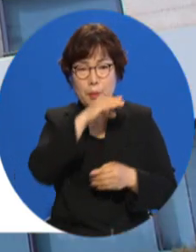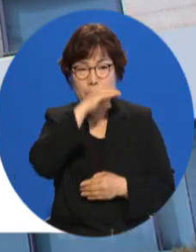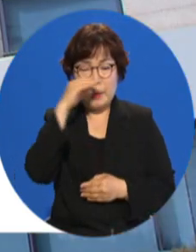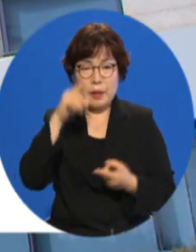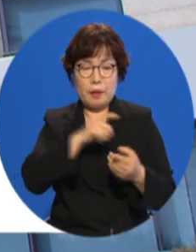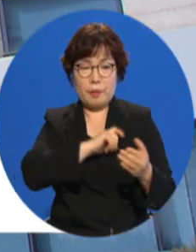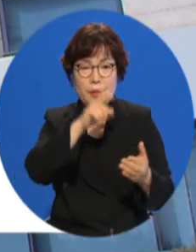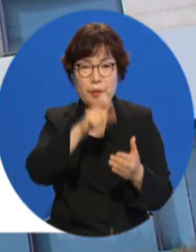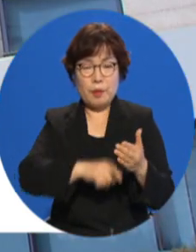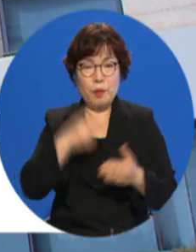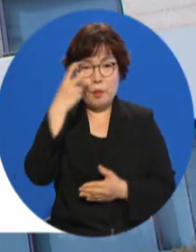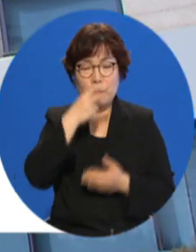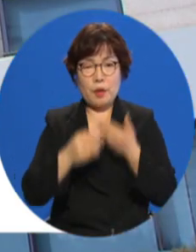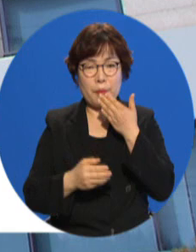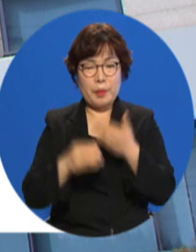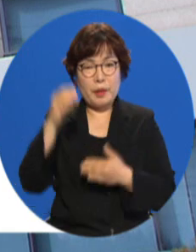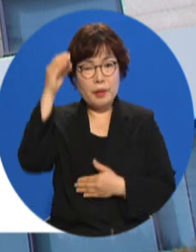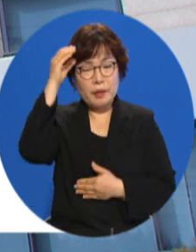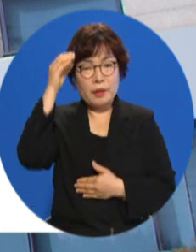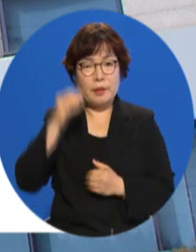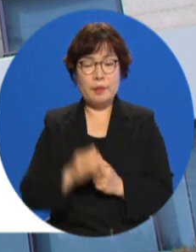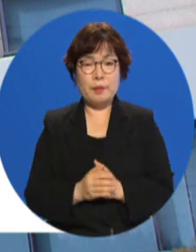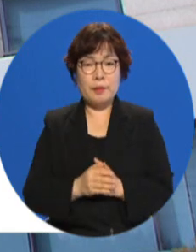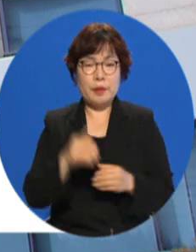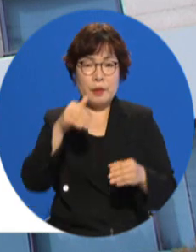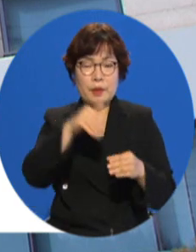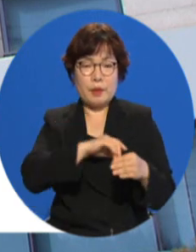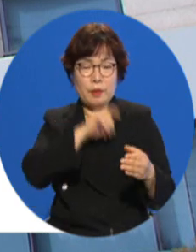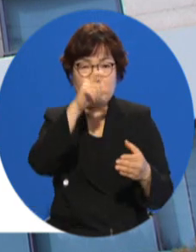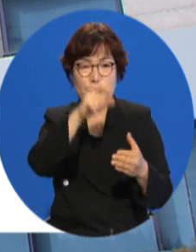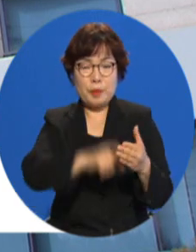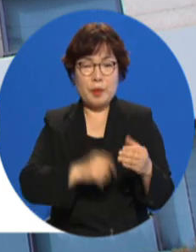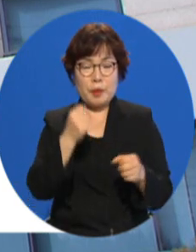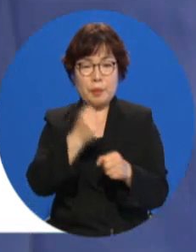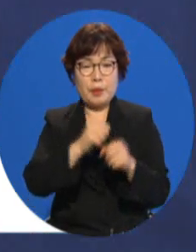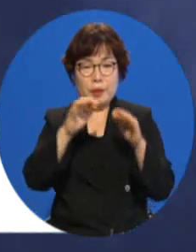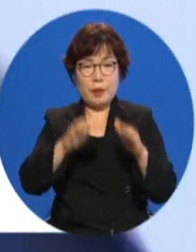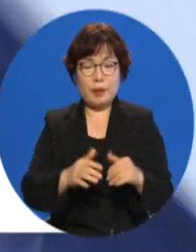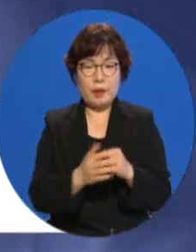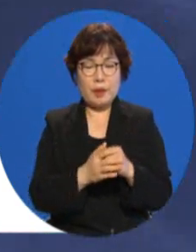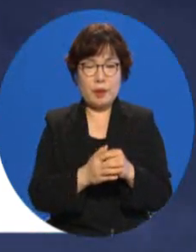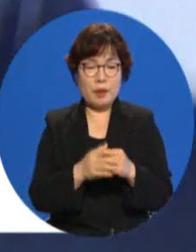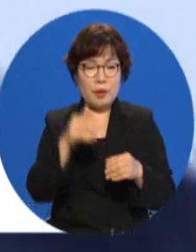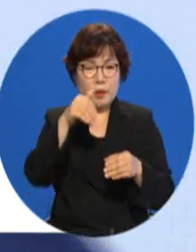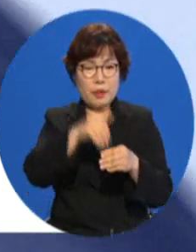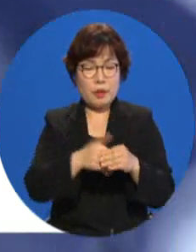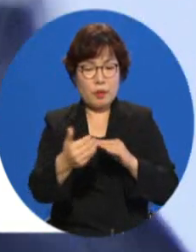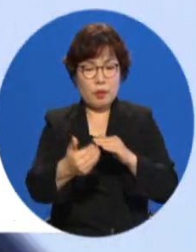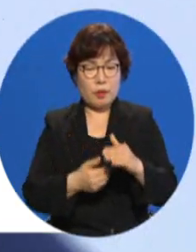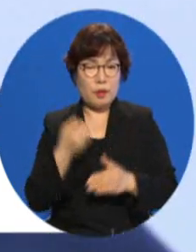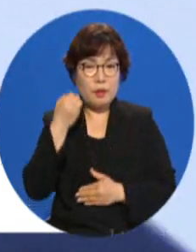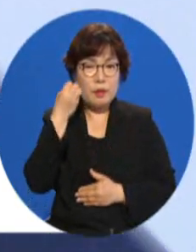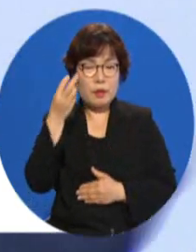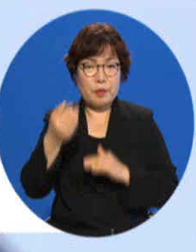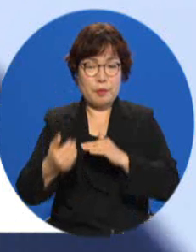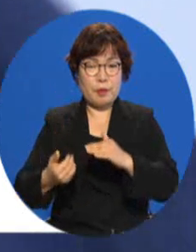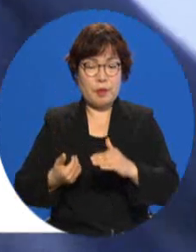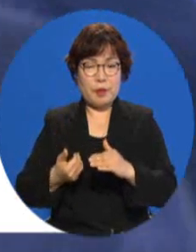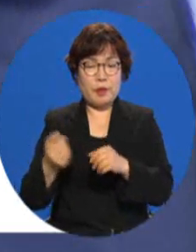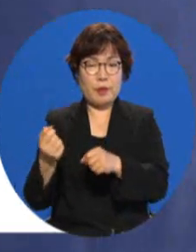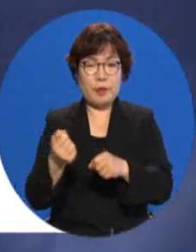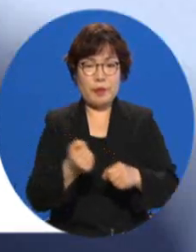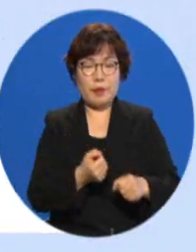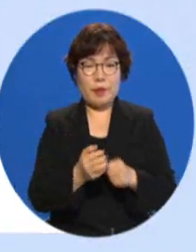명부 관리가 기대된다고 밝혔습니다. 또 선거인 명부 작성 시기도 선거일 19일 전에서 30일 전으로